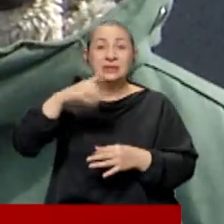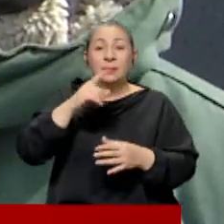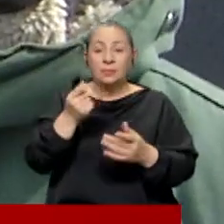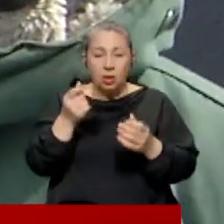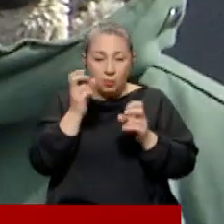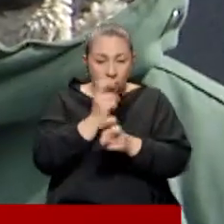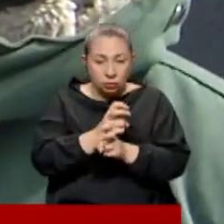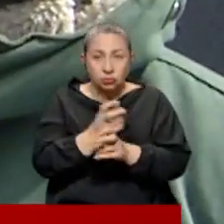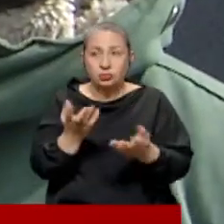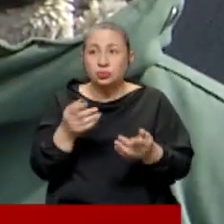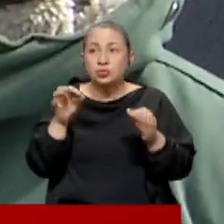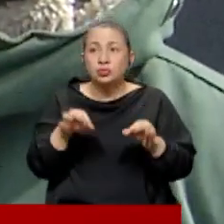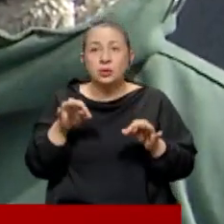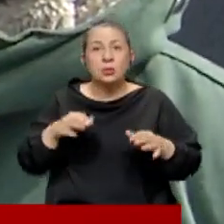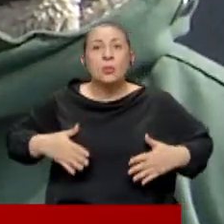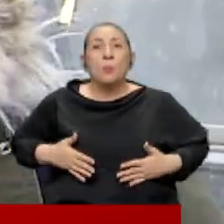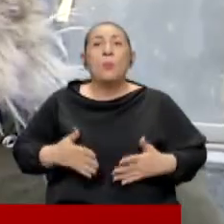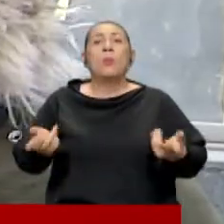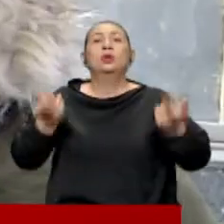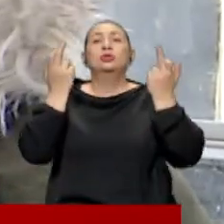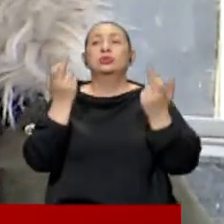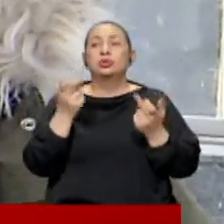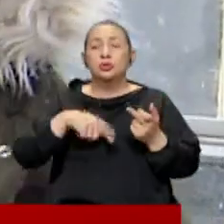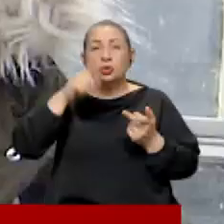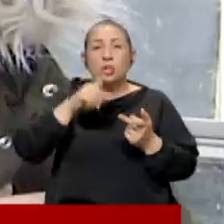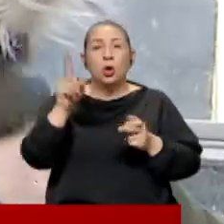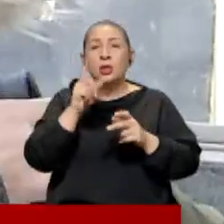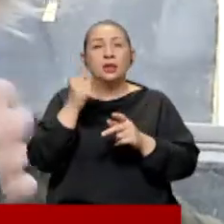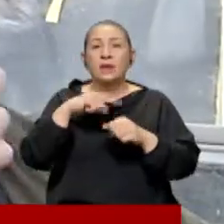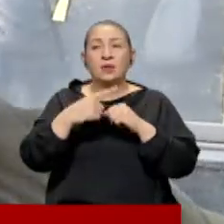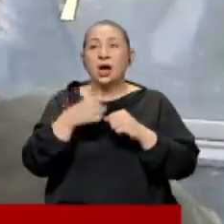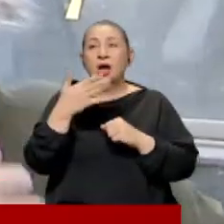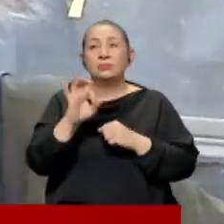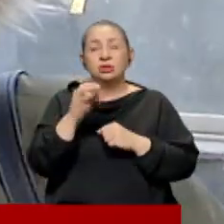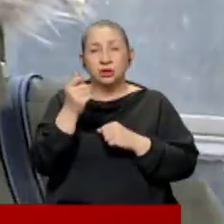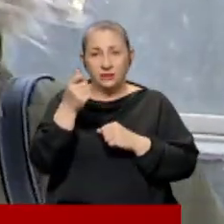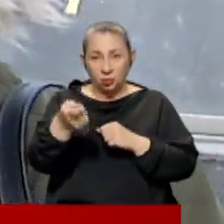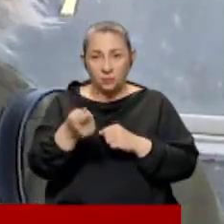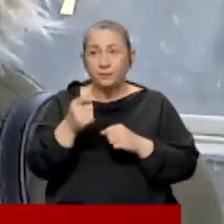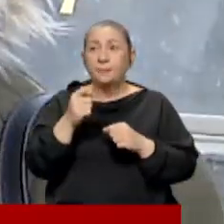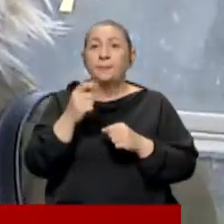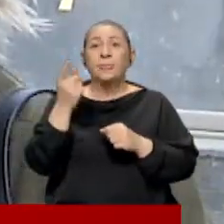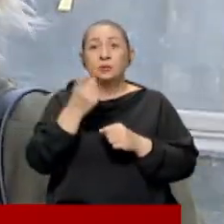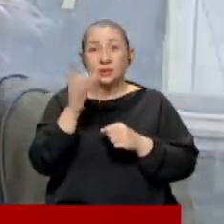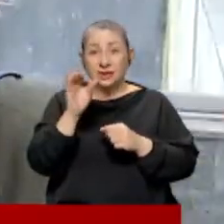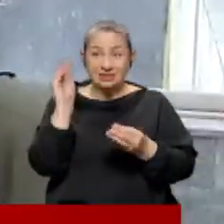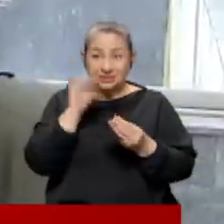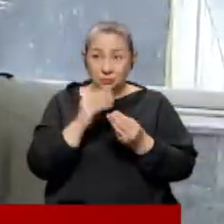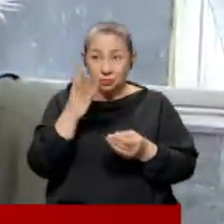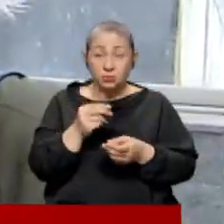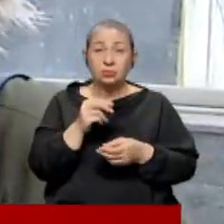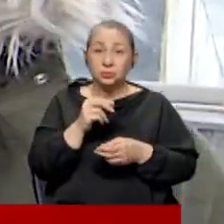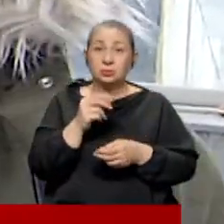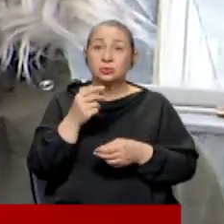cebinde bir şey kalmıyor. Şu anda ceplerimiz boş yani. Günde 10 liradan haftada ne kadar veriyorsunuz? 60 lira veriyorum. %50 zam gelirse? 90